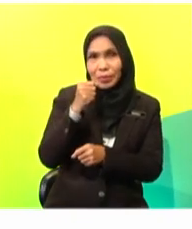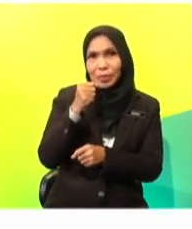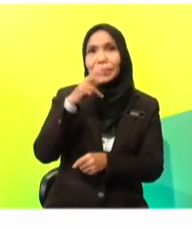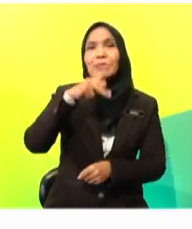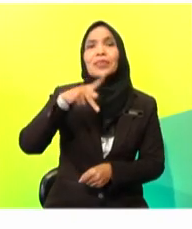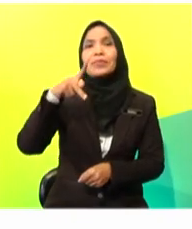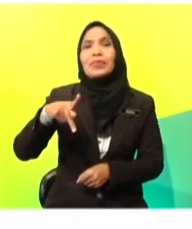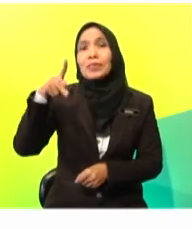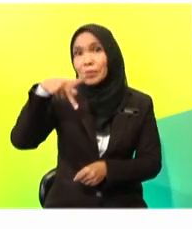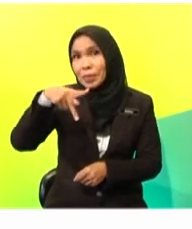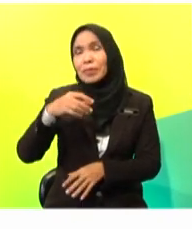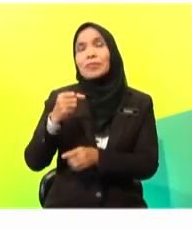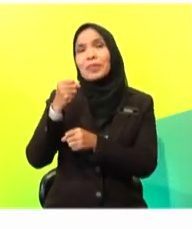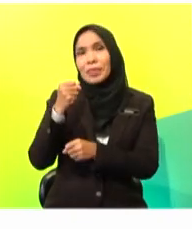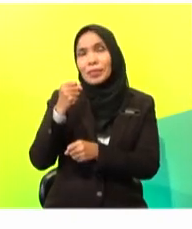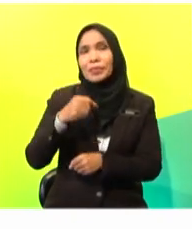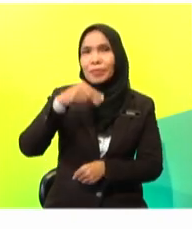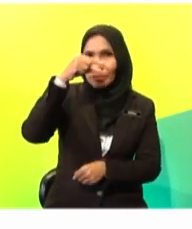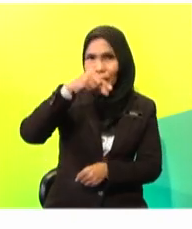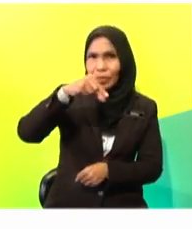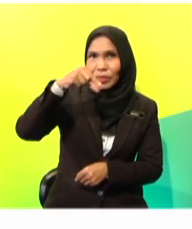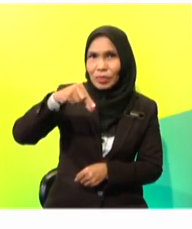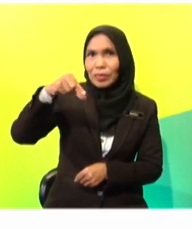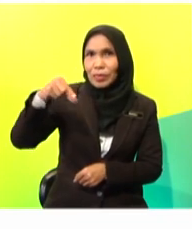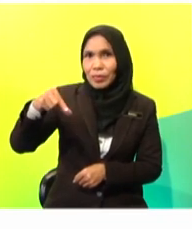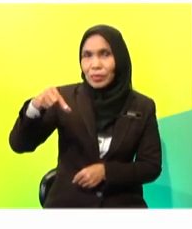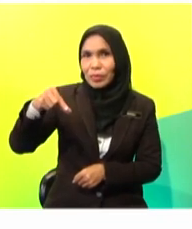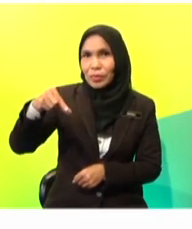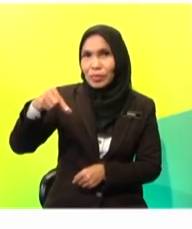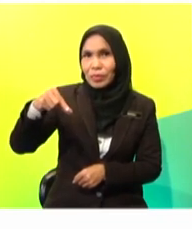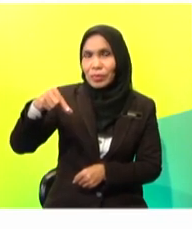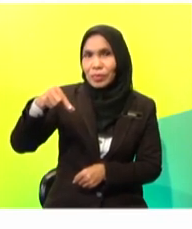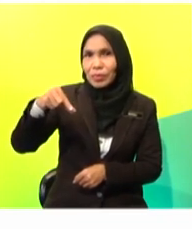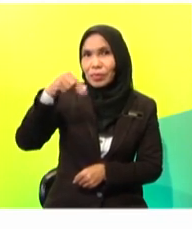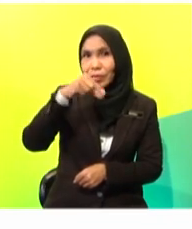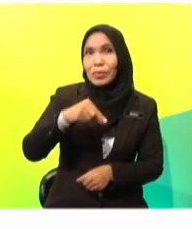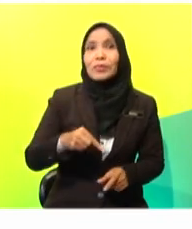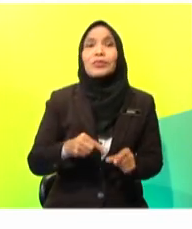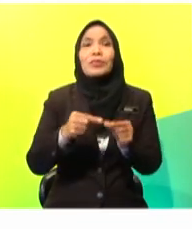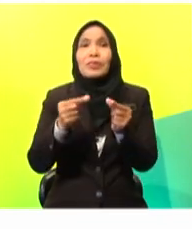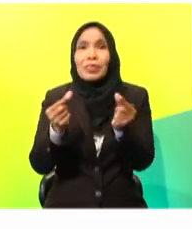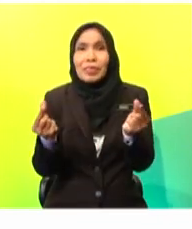VP payung you cut Quraisy